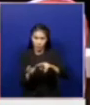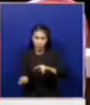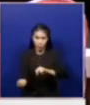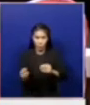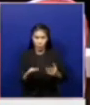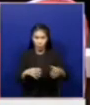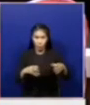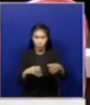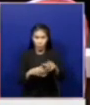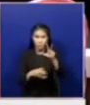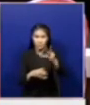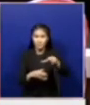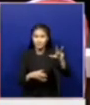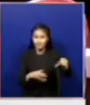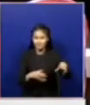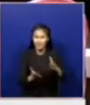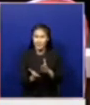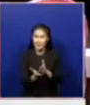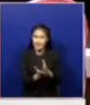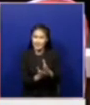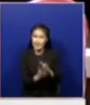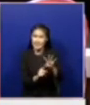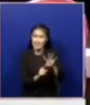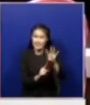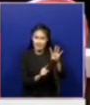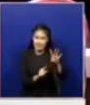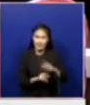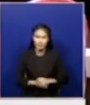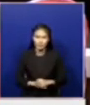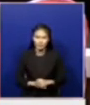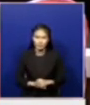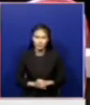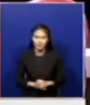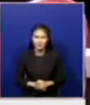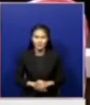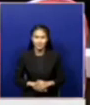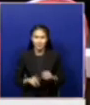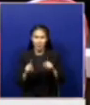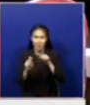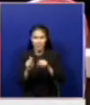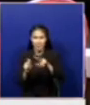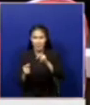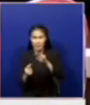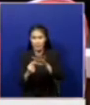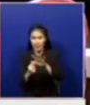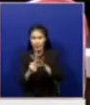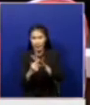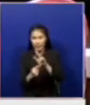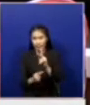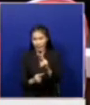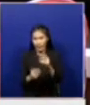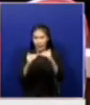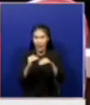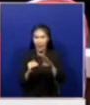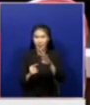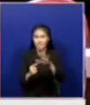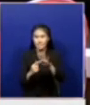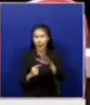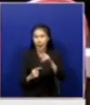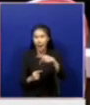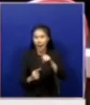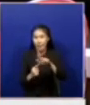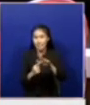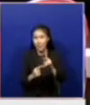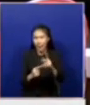พื่อไทยเขตเลือกตั้งที่4อันประกอบด้วยอำเภอนาแกอำเภอป่าปากอำเภอวังย